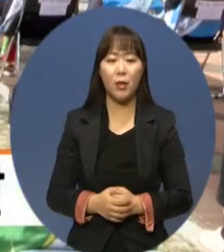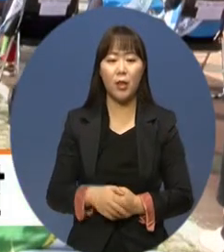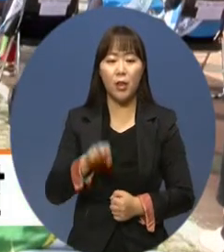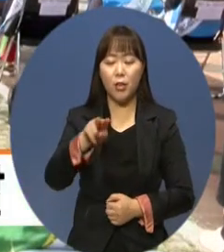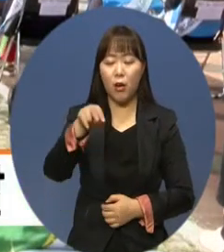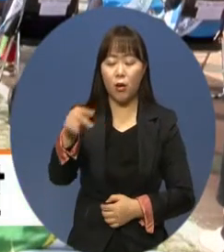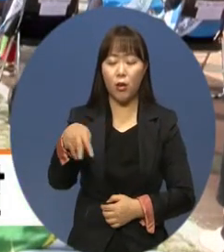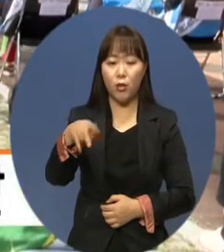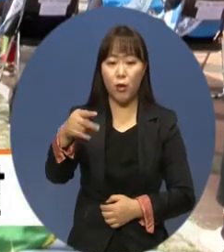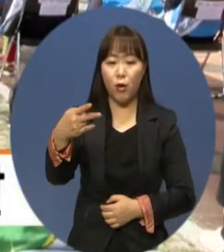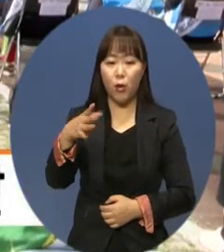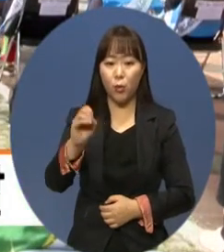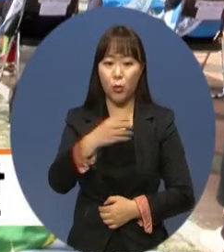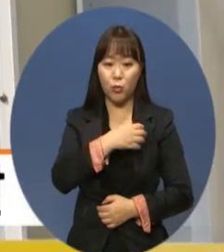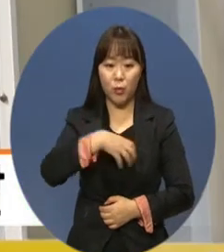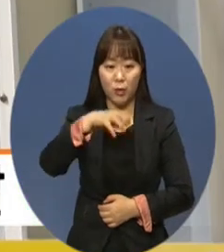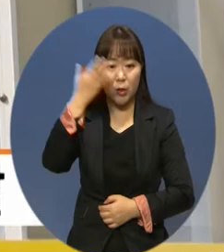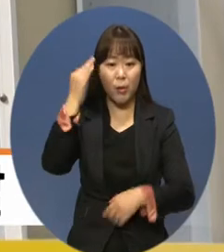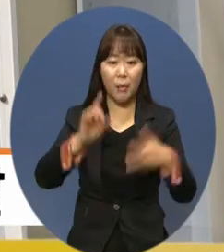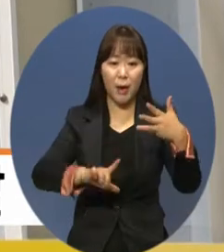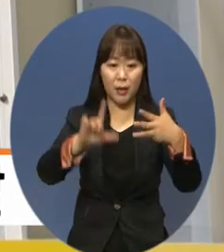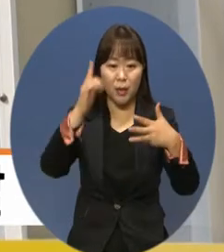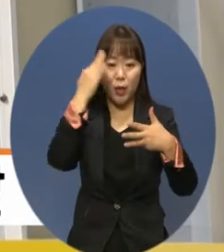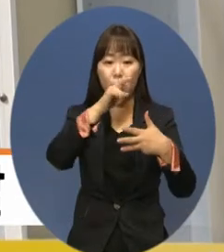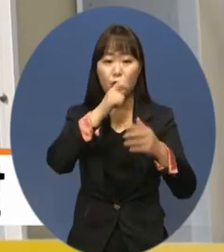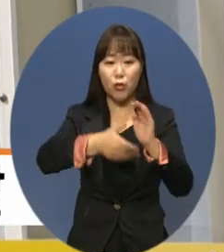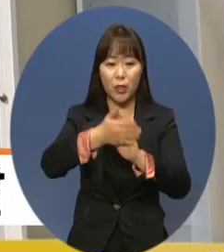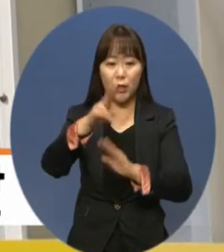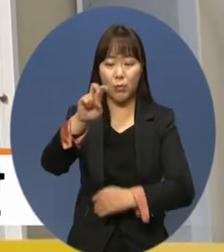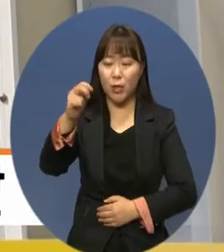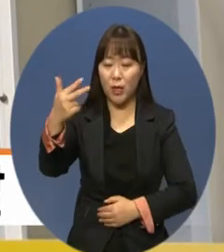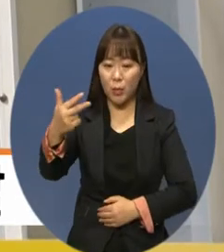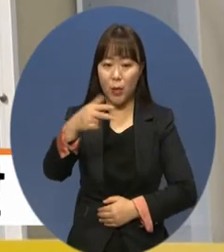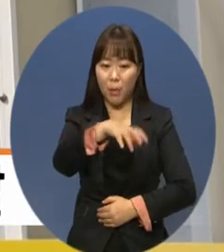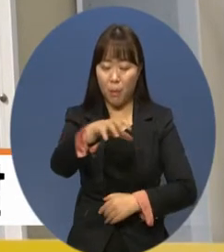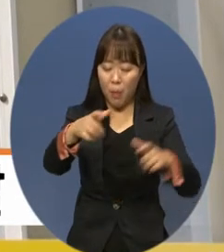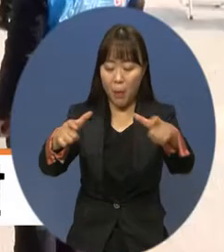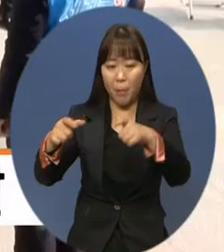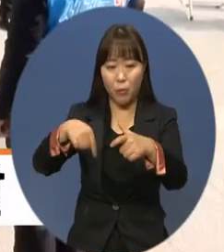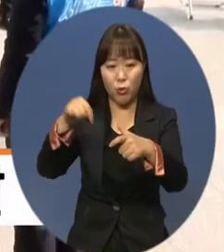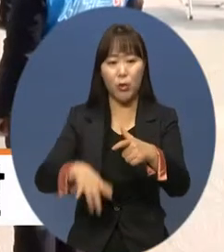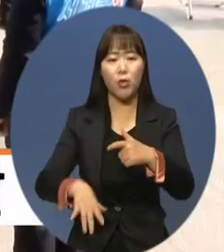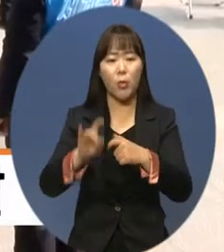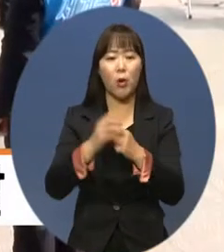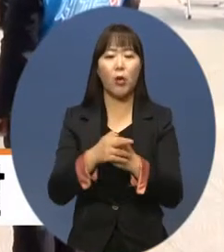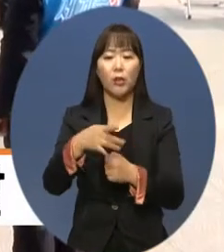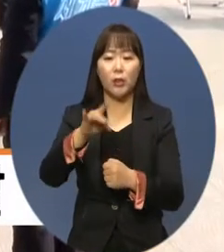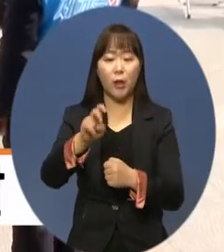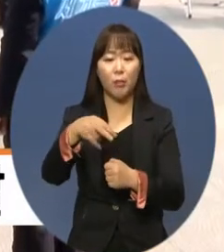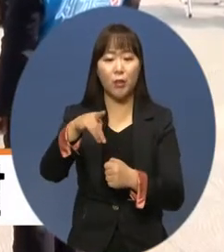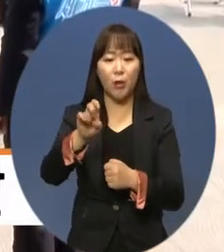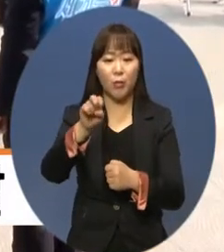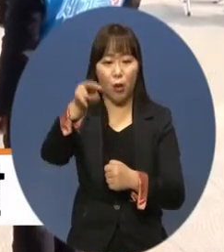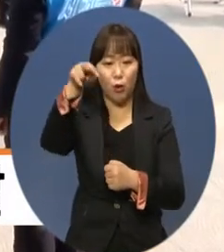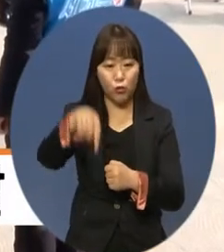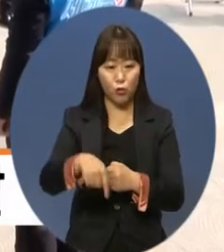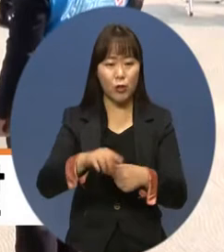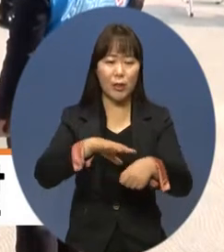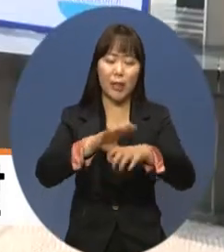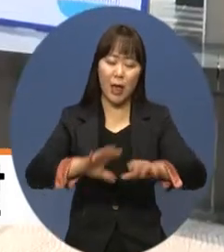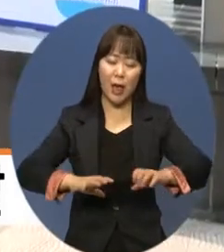주민센터 낸 지난 8일 여수 c 27개 읍면동 중 처음으로 섬 섬 여수 세계로 3대